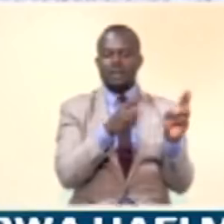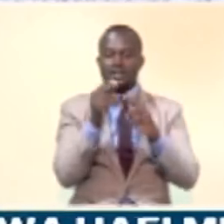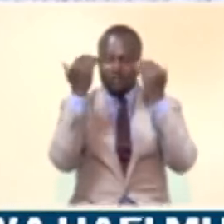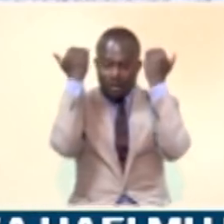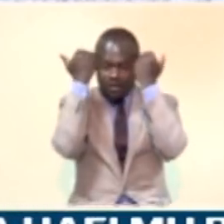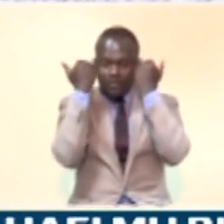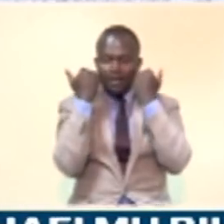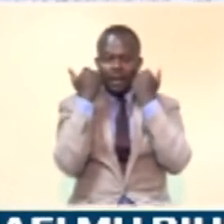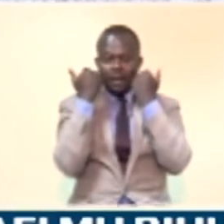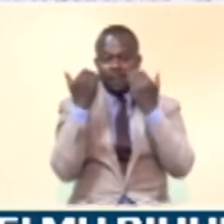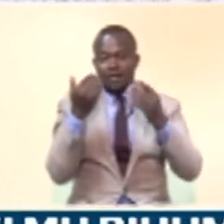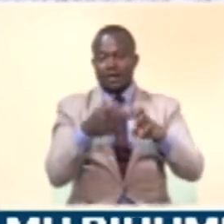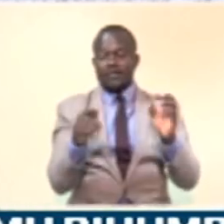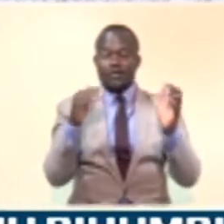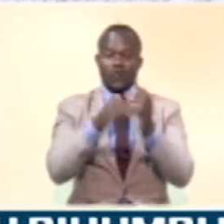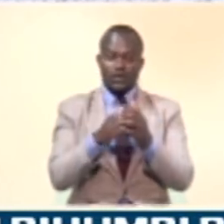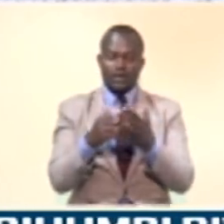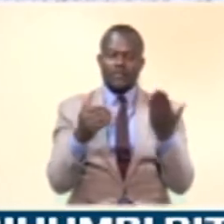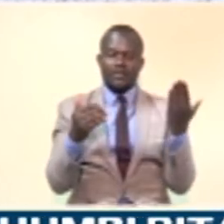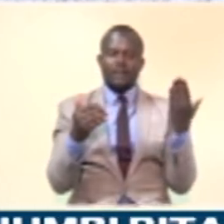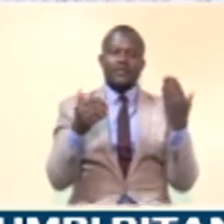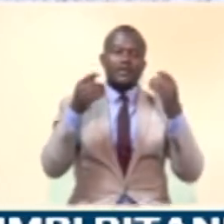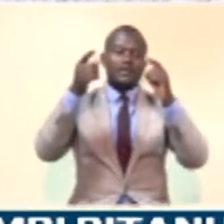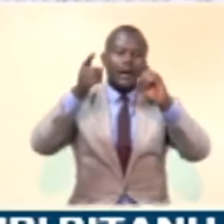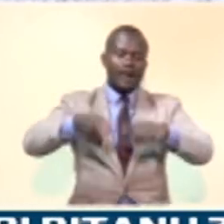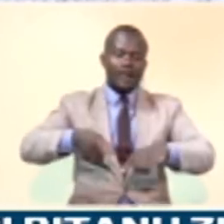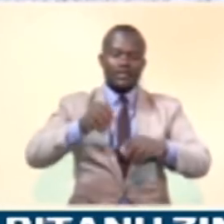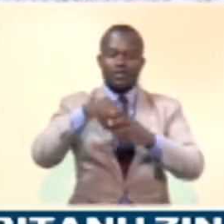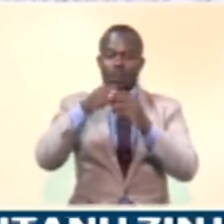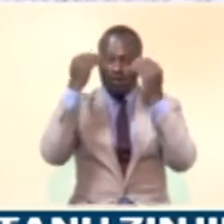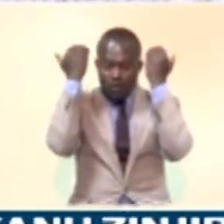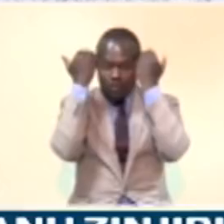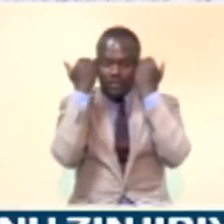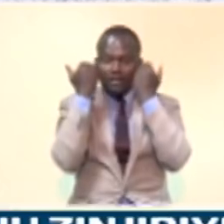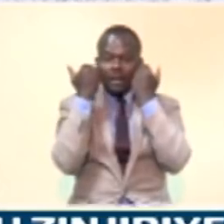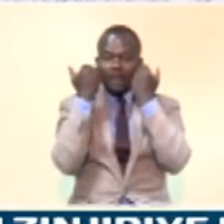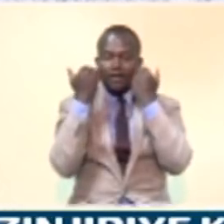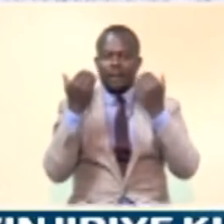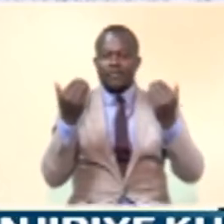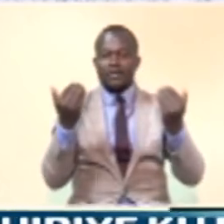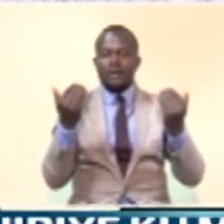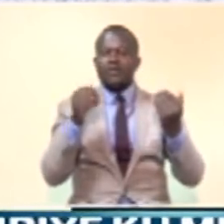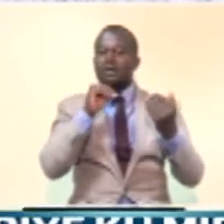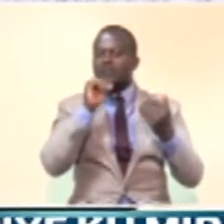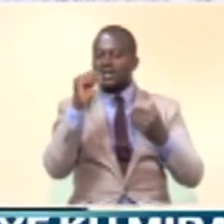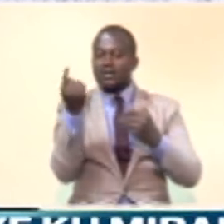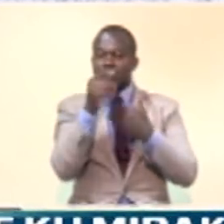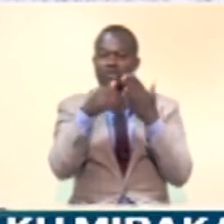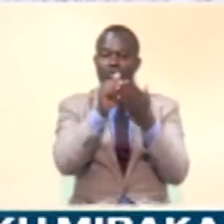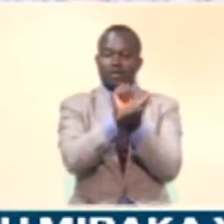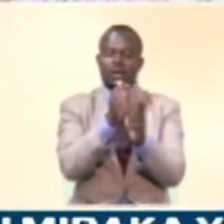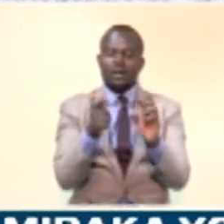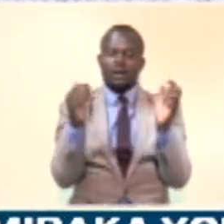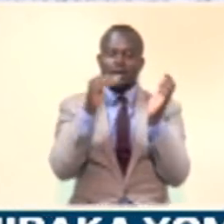by'ubutabera ariko noneho haraza kuzamo ubutabera butari gusa ubwo guhana